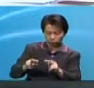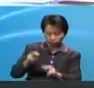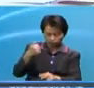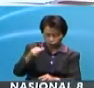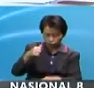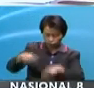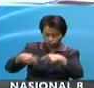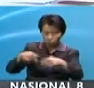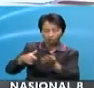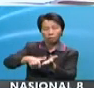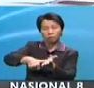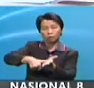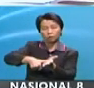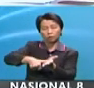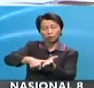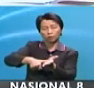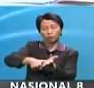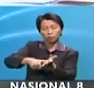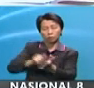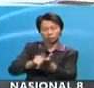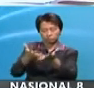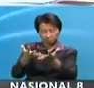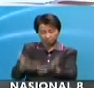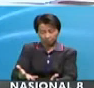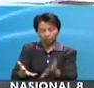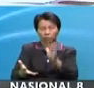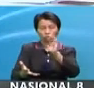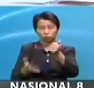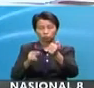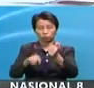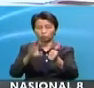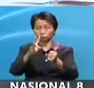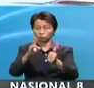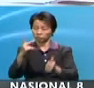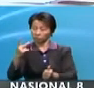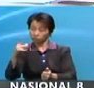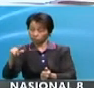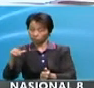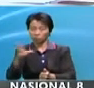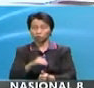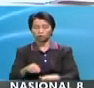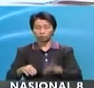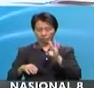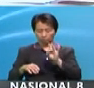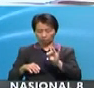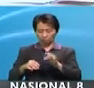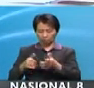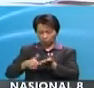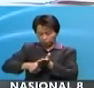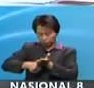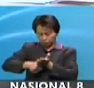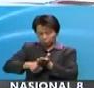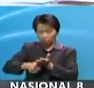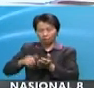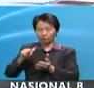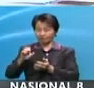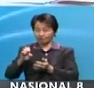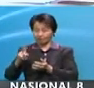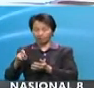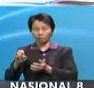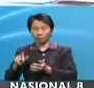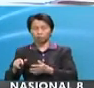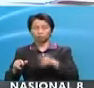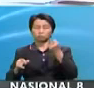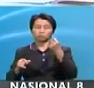yang mengandungi dadah jenis metafetamin seberat 10.7 kilogram dan 8 bungkus dadah jenis ekstasi